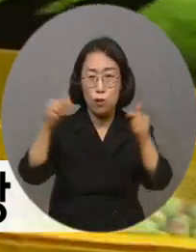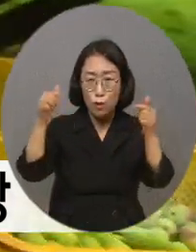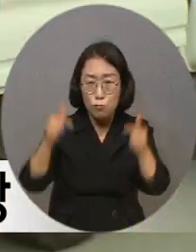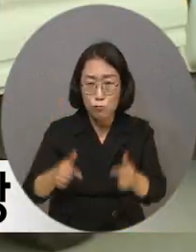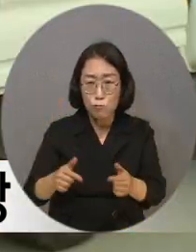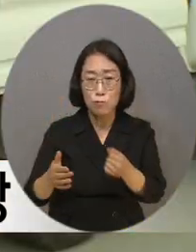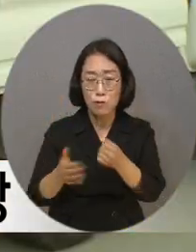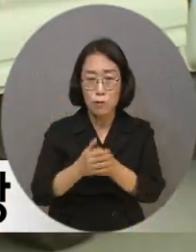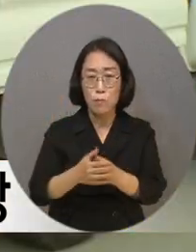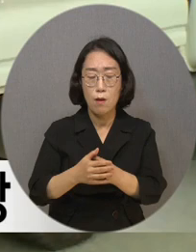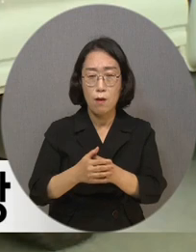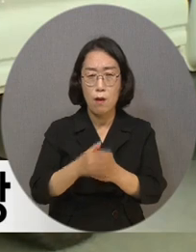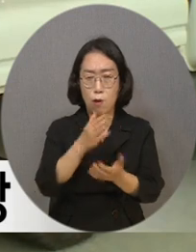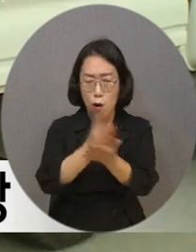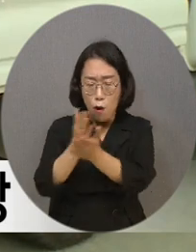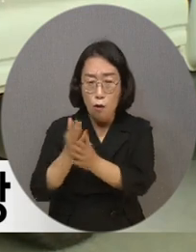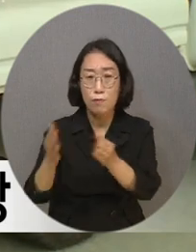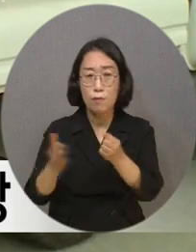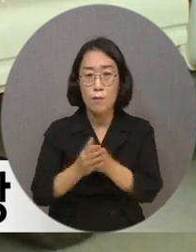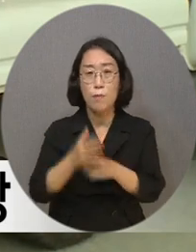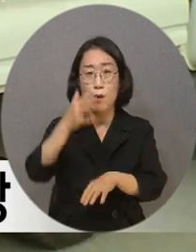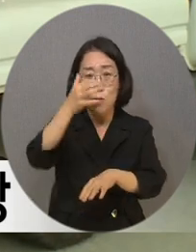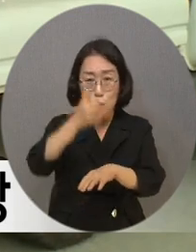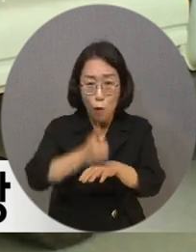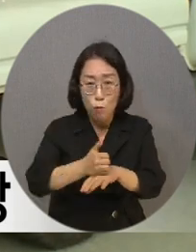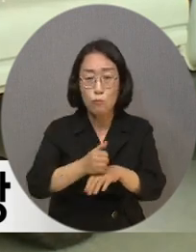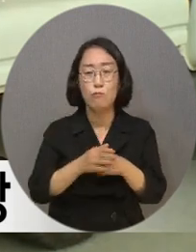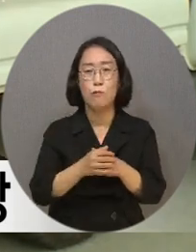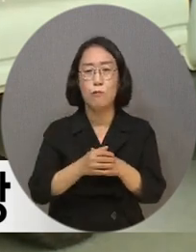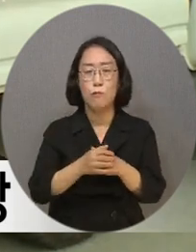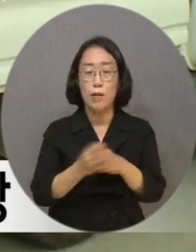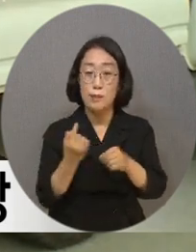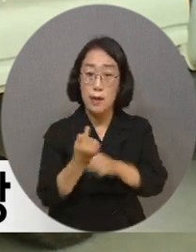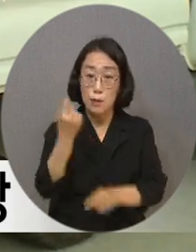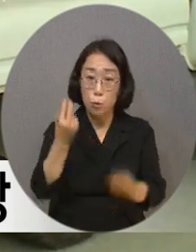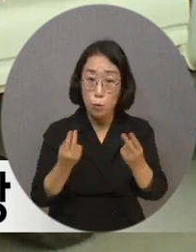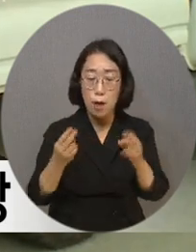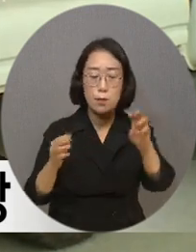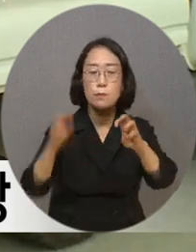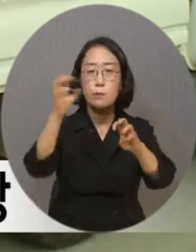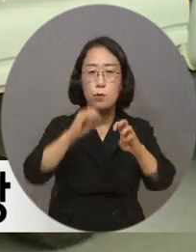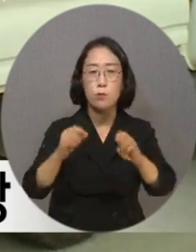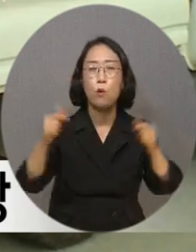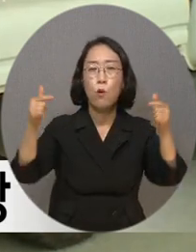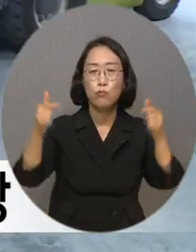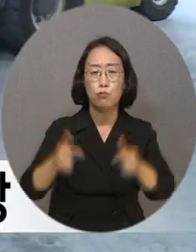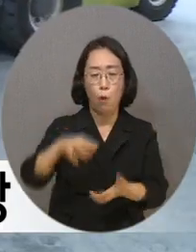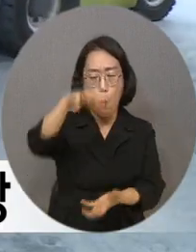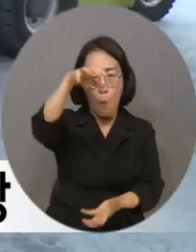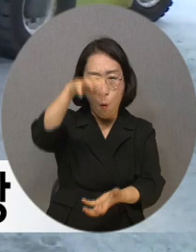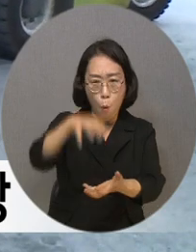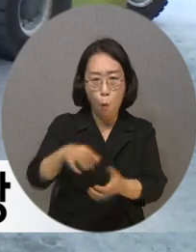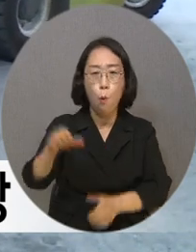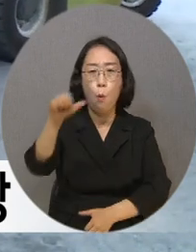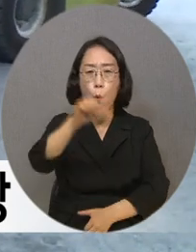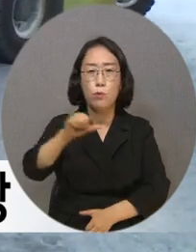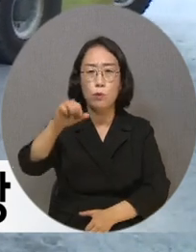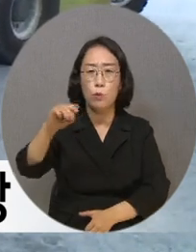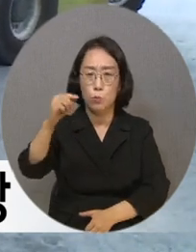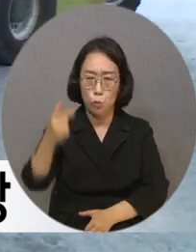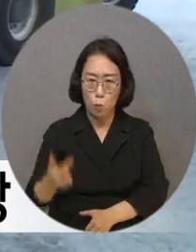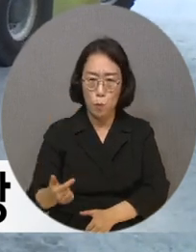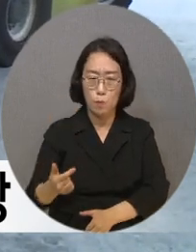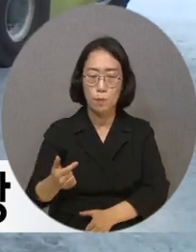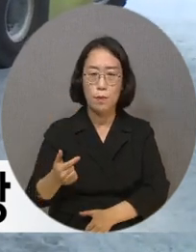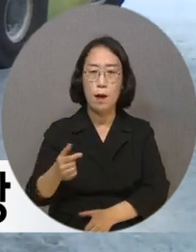등 복합적인 요인으로 결실이 제대로 되지 않아 지난해에 비해 30% 이상 감소한 5천여 톤이 생산될